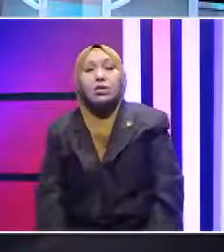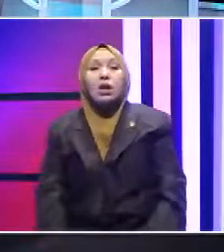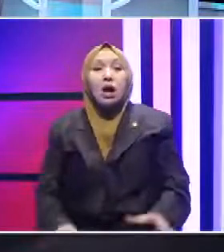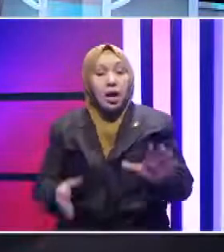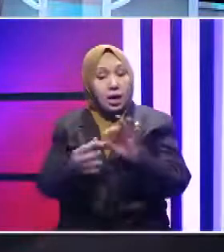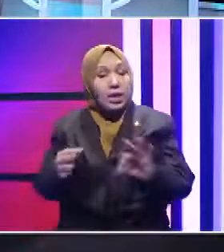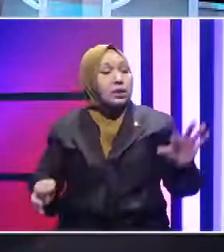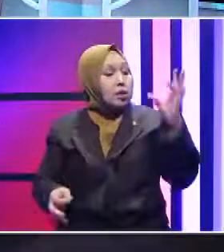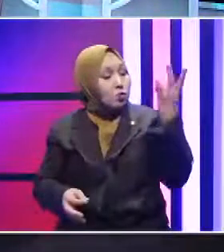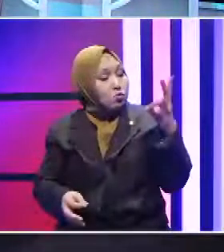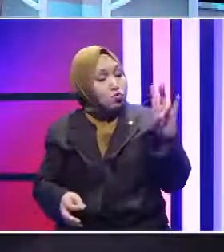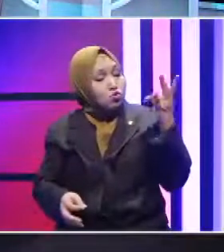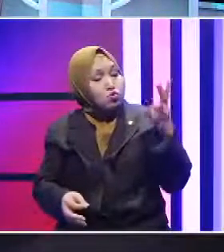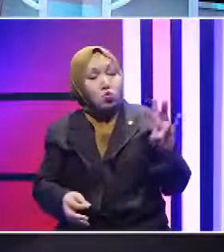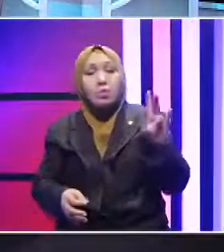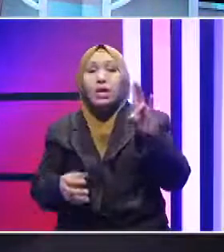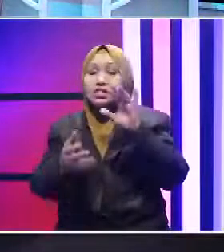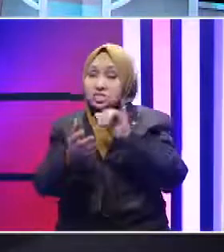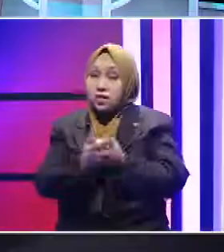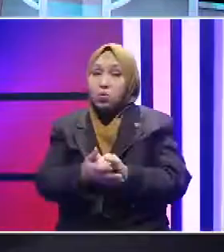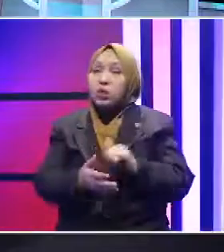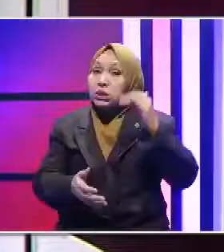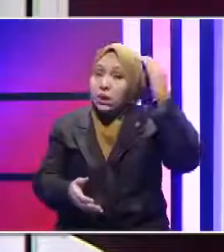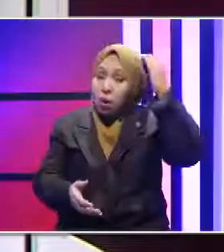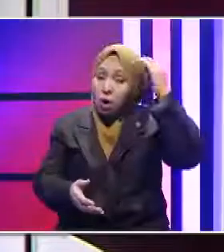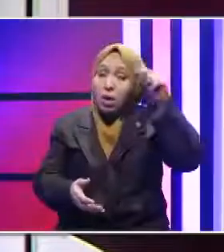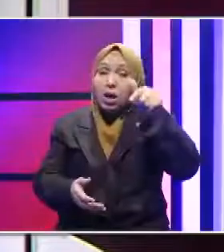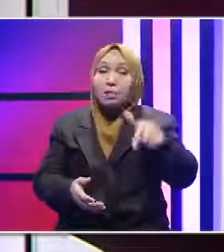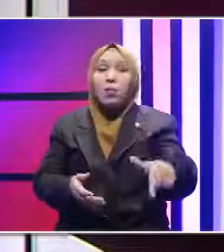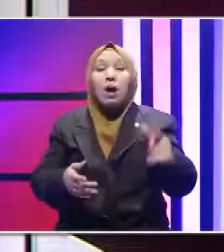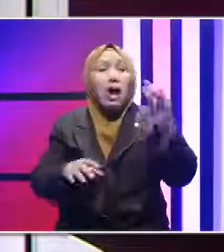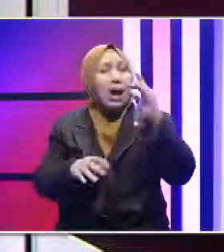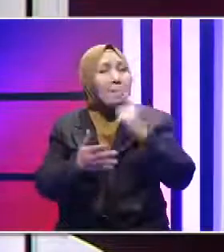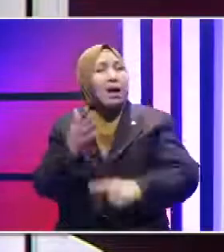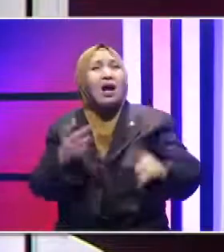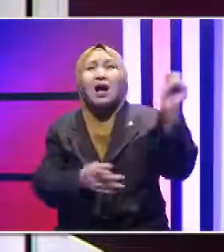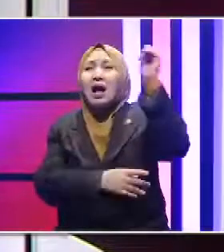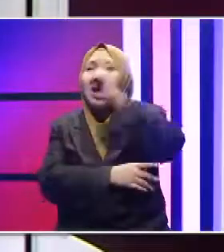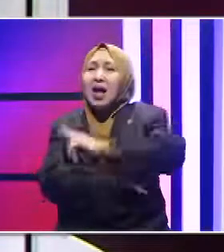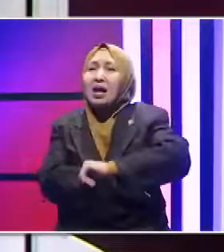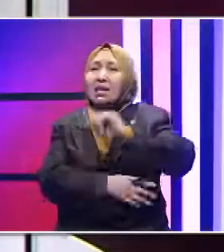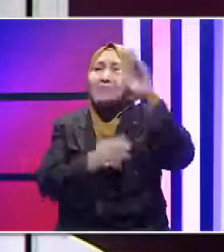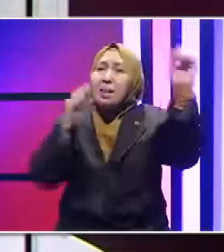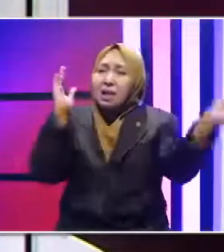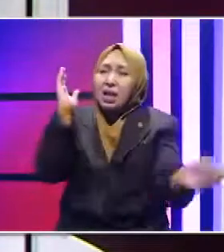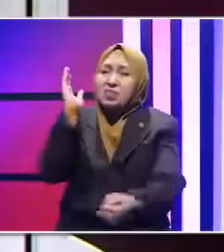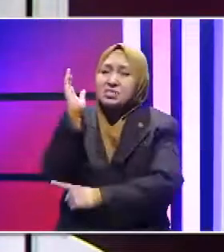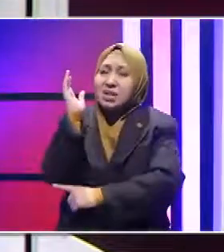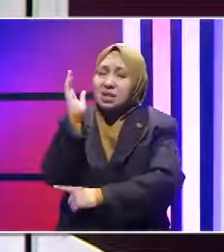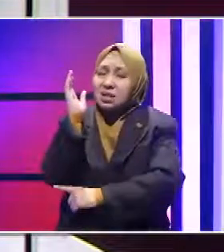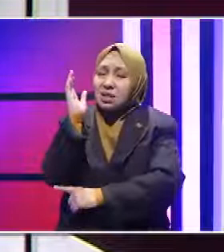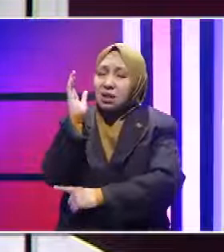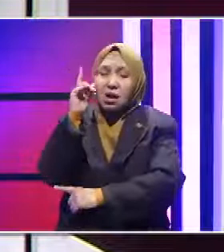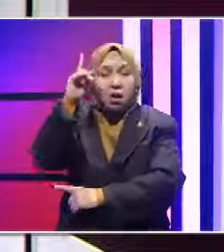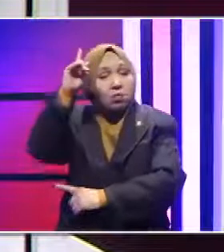Nazim ayat yang ke-17, wama adraka ma yaumiddin, tahukah kamu apakah hari pembalasan yaumiddin. Kemudian Allah mengulang lagi thumma